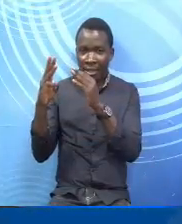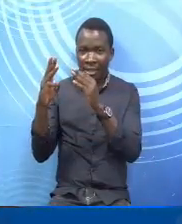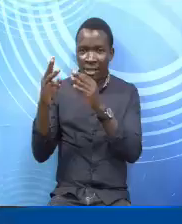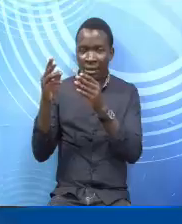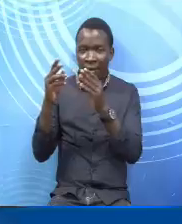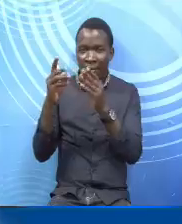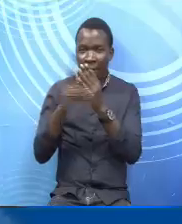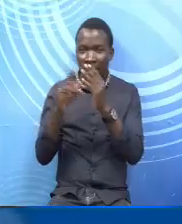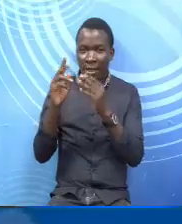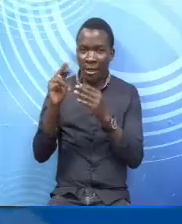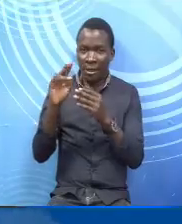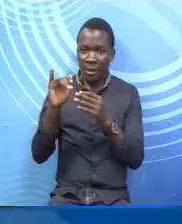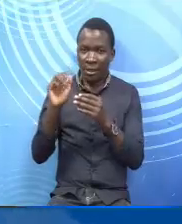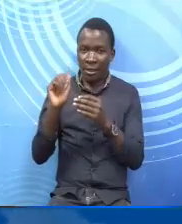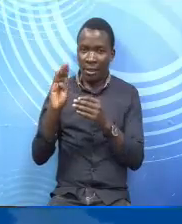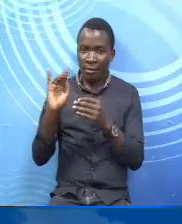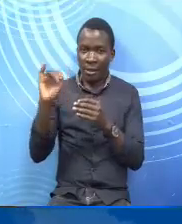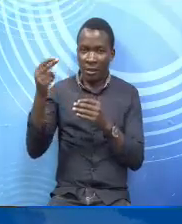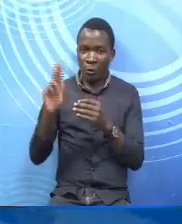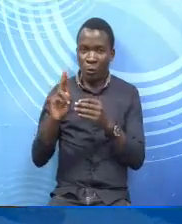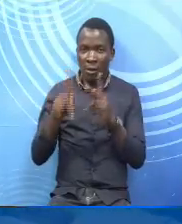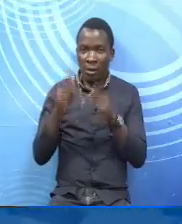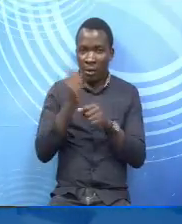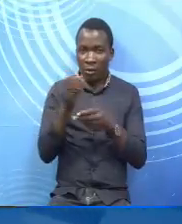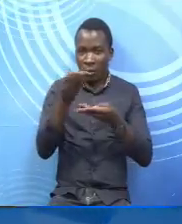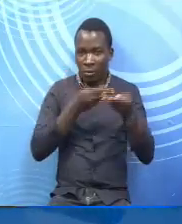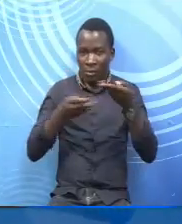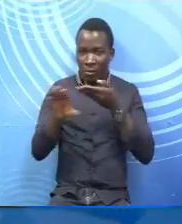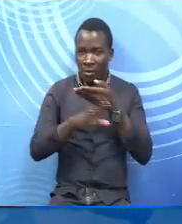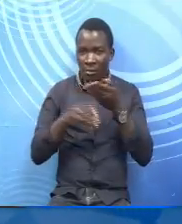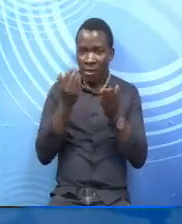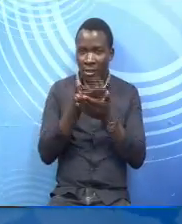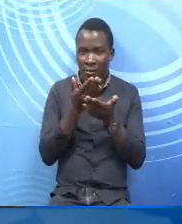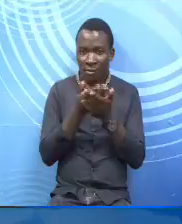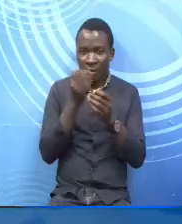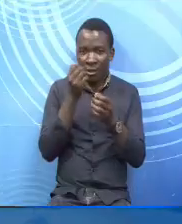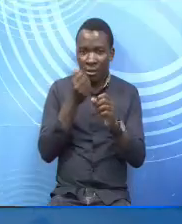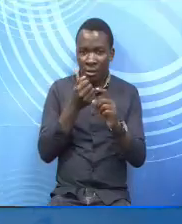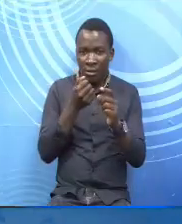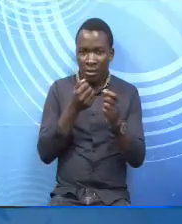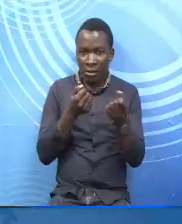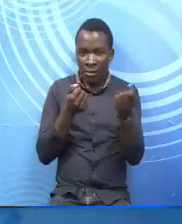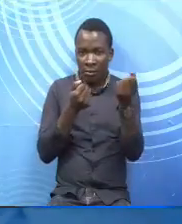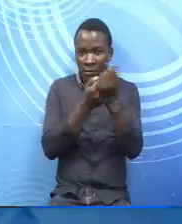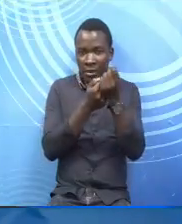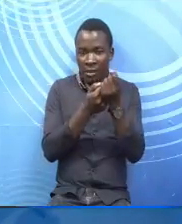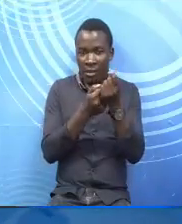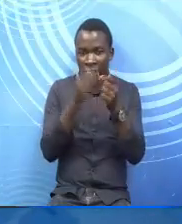cyo gukora kuko ngo ubucuruzi bwabo bwasubijwe inyuma n'ingamba zikunze gufatwa ahanini zo kwirinda icyorezo